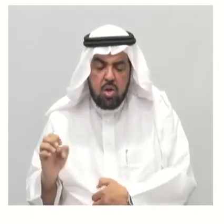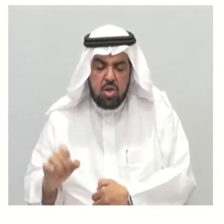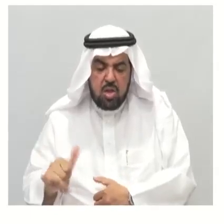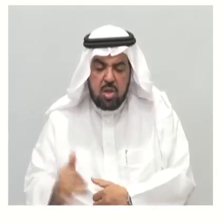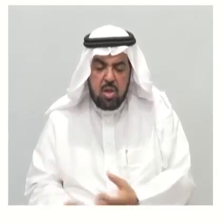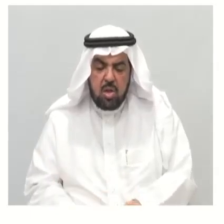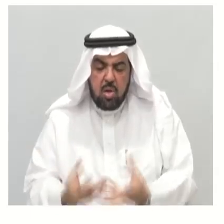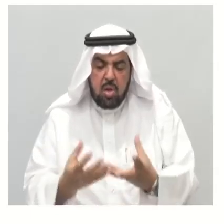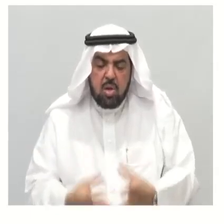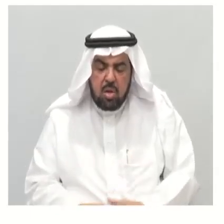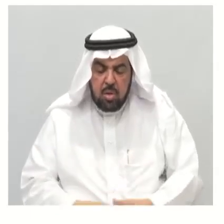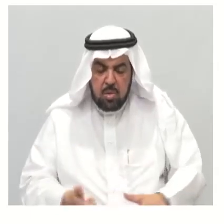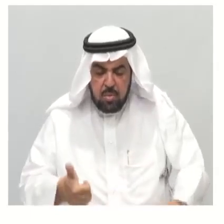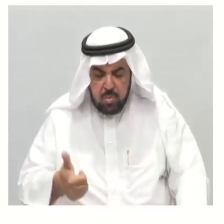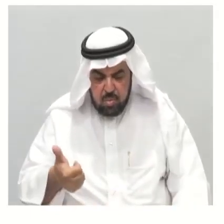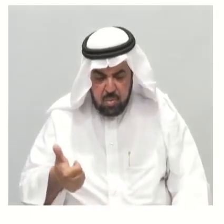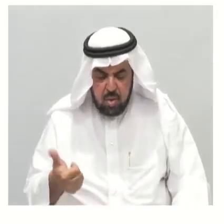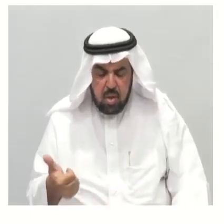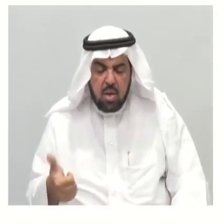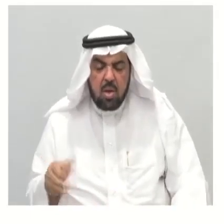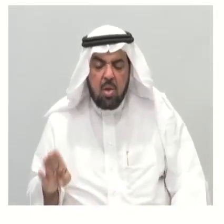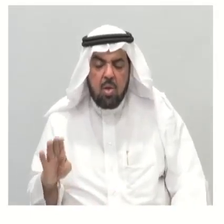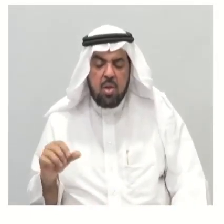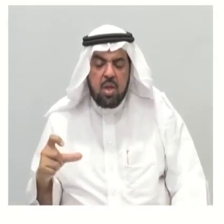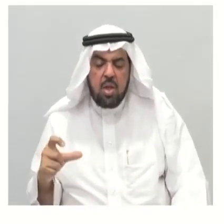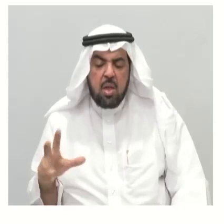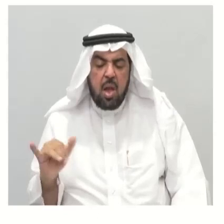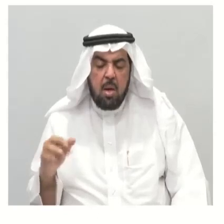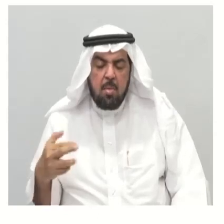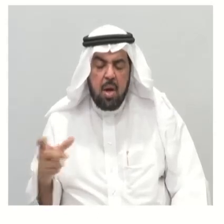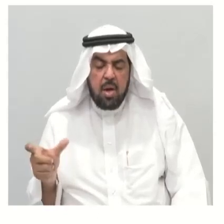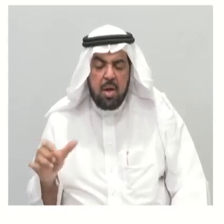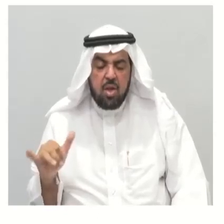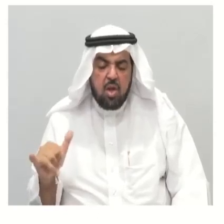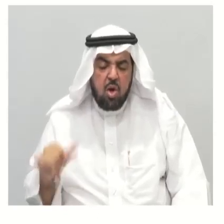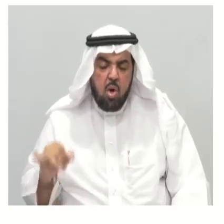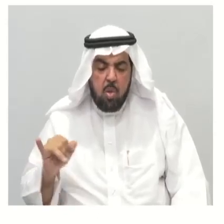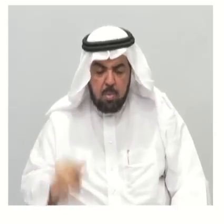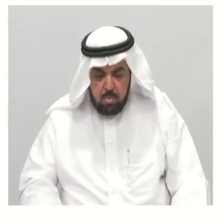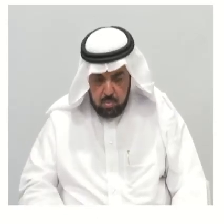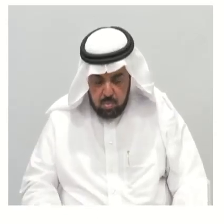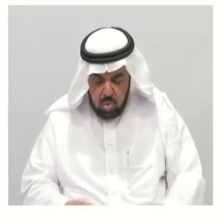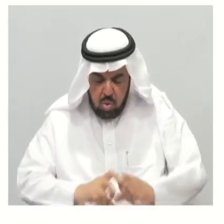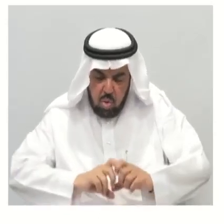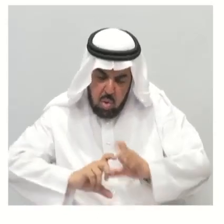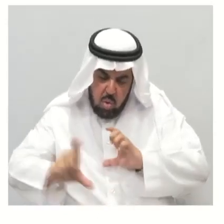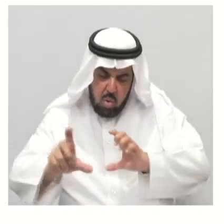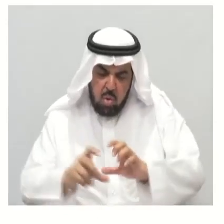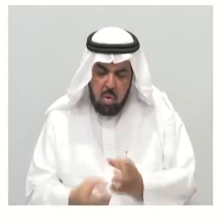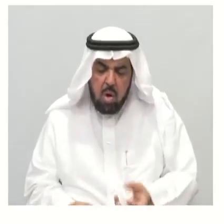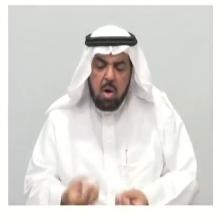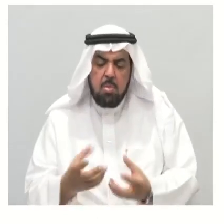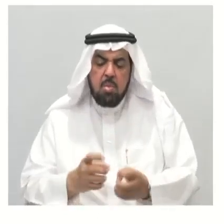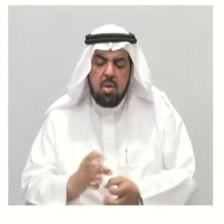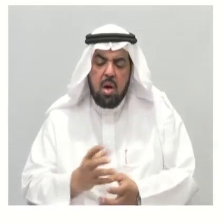المغنيسيوم، إنه يأخذ قطعة من المغنيسيوم ويقوم بإشعالها. لاحظ الضوء الصادر منها والأبخرة